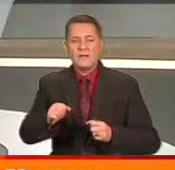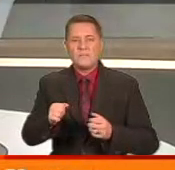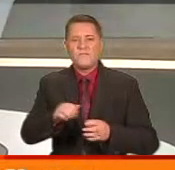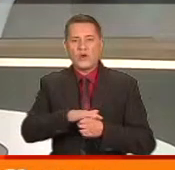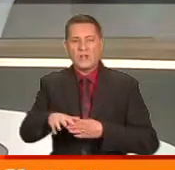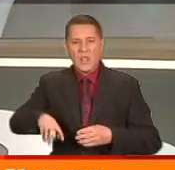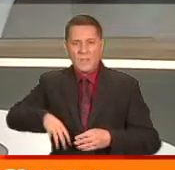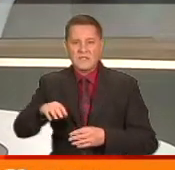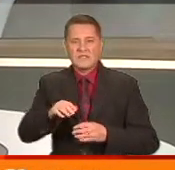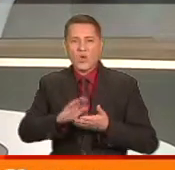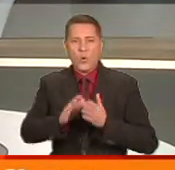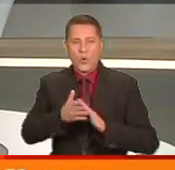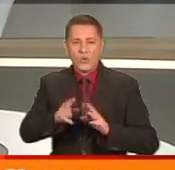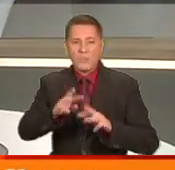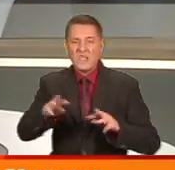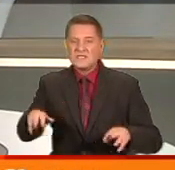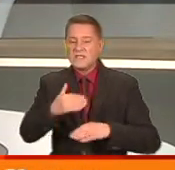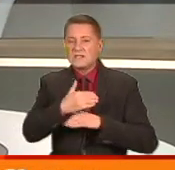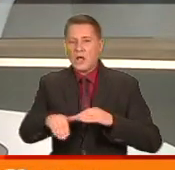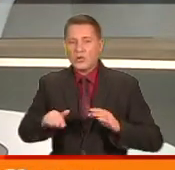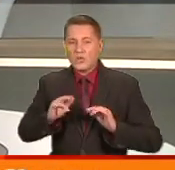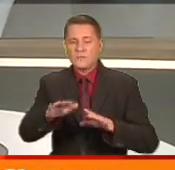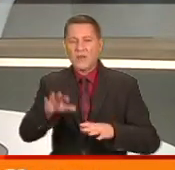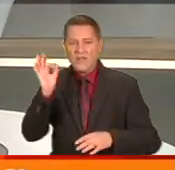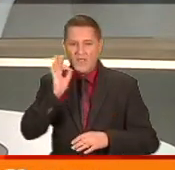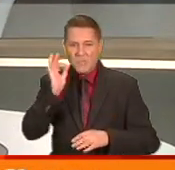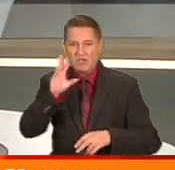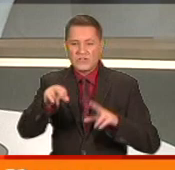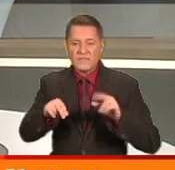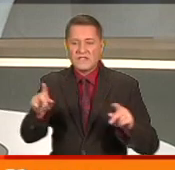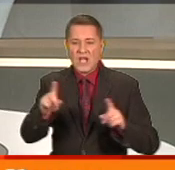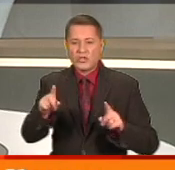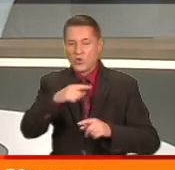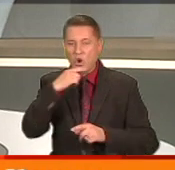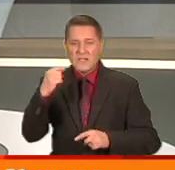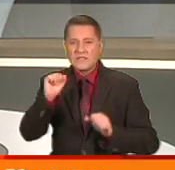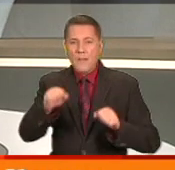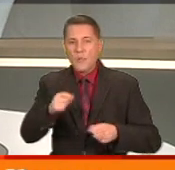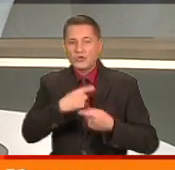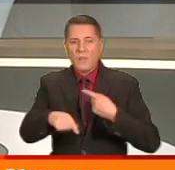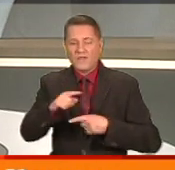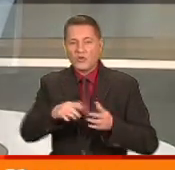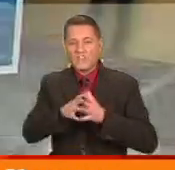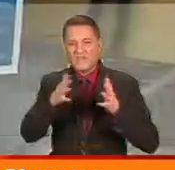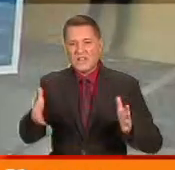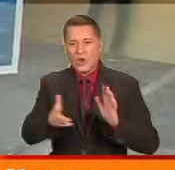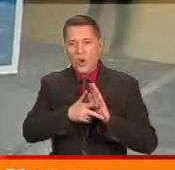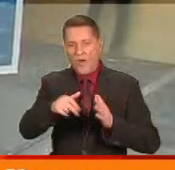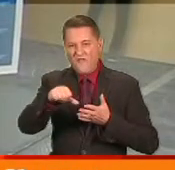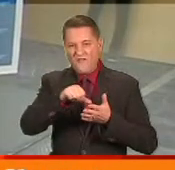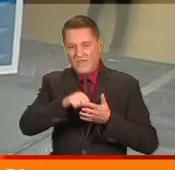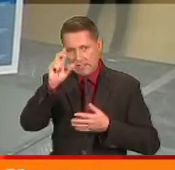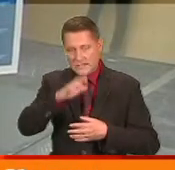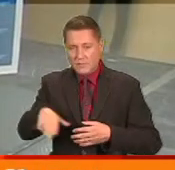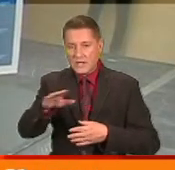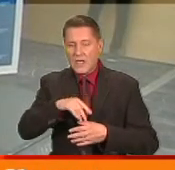а Міністр закордонних справ Німеччини Франк Вальтер Штайнмаєр вважає що Росія може повернутися до Великої вісімки німецький дипломат твердить